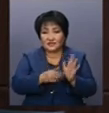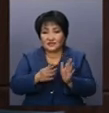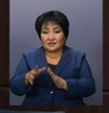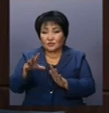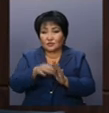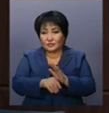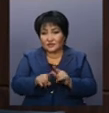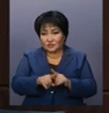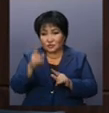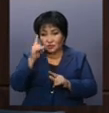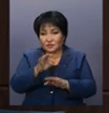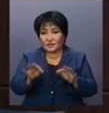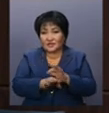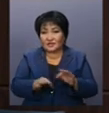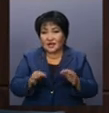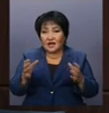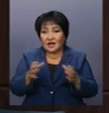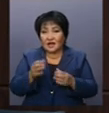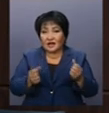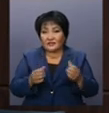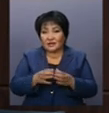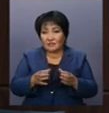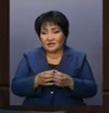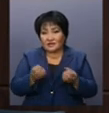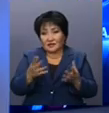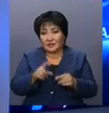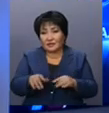жоба автокомпанияларға да, қарапайым халыққа да тиімді.